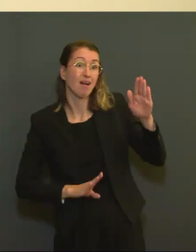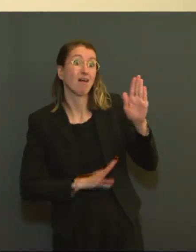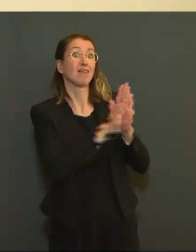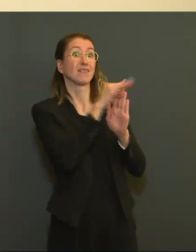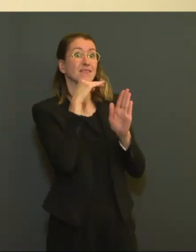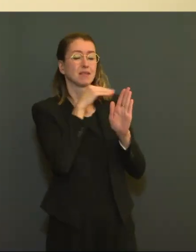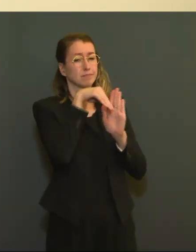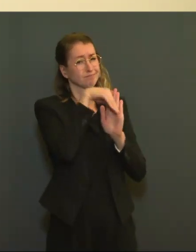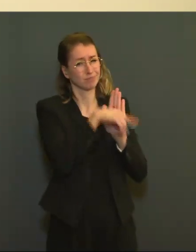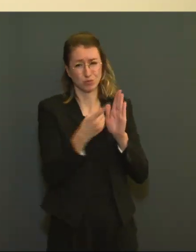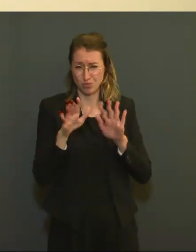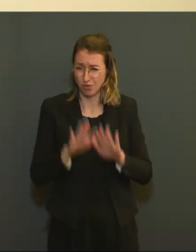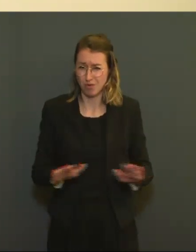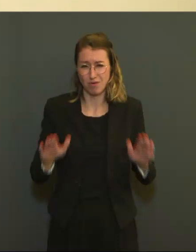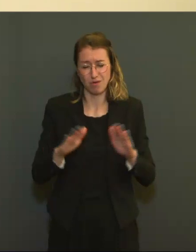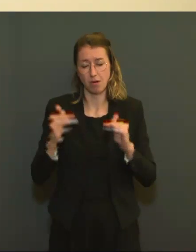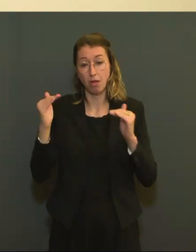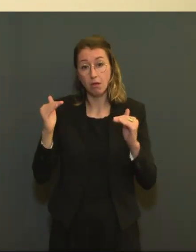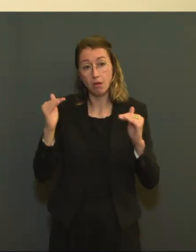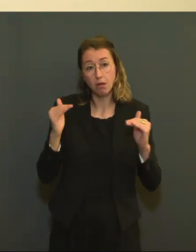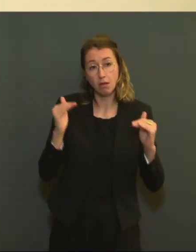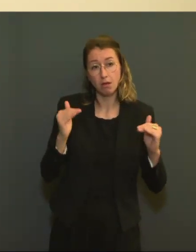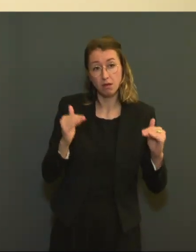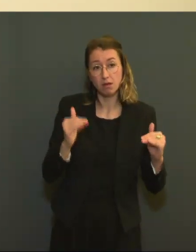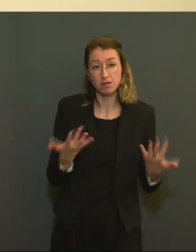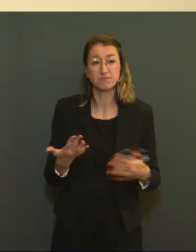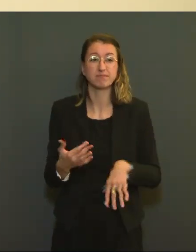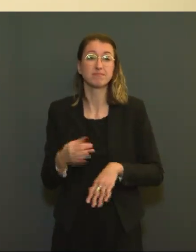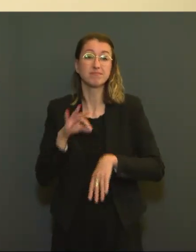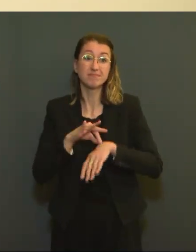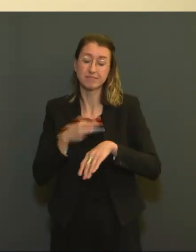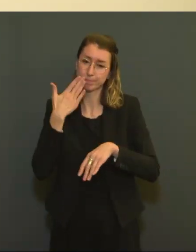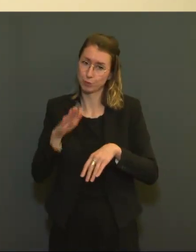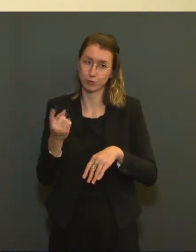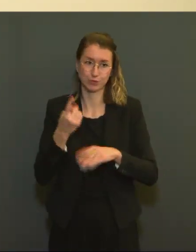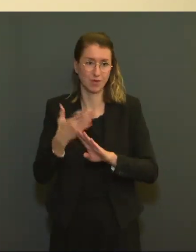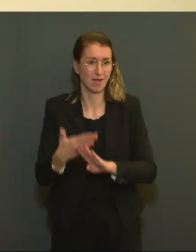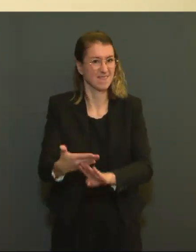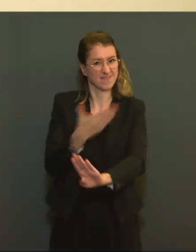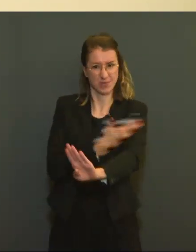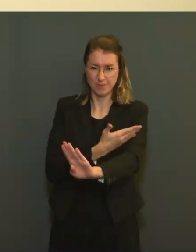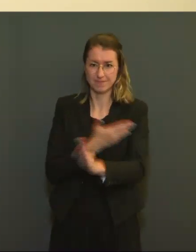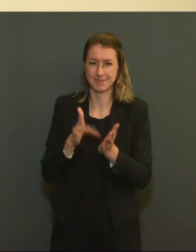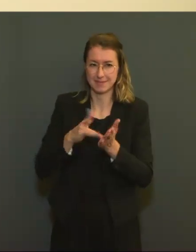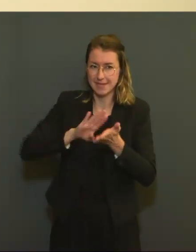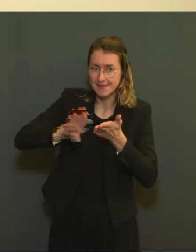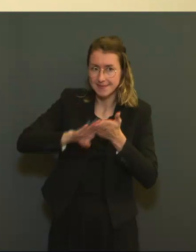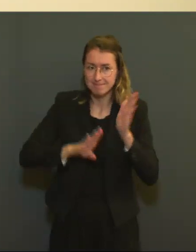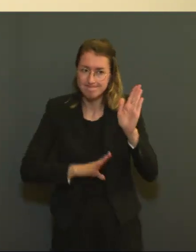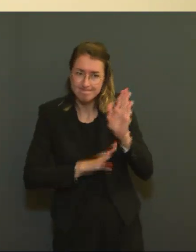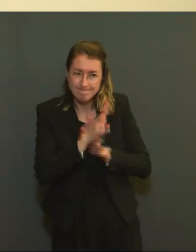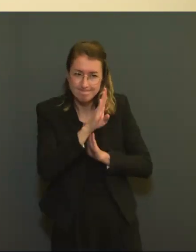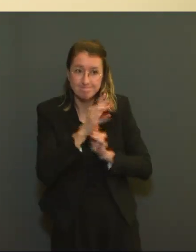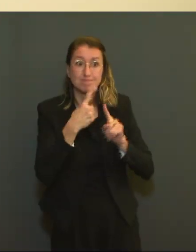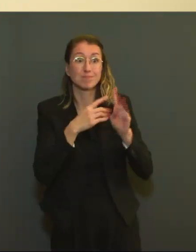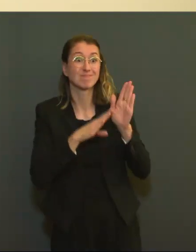toute pathologie prévenir que guérir, et donc il vaut mieux éviter que cet emballement ne se passe pendant trop longtemps, parce que même